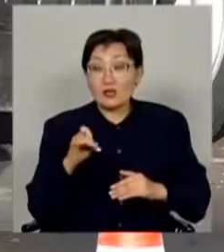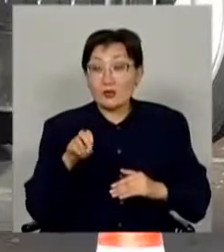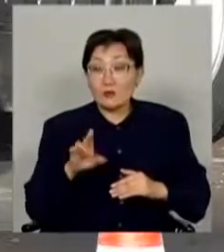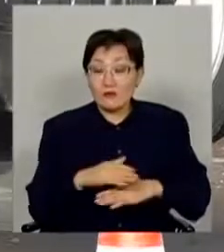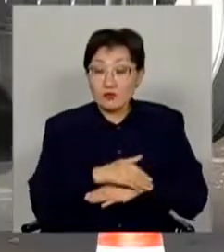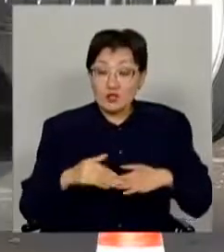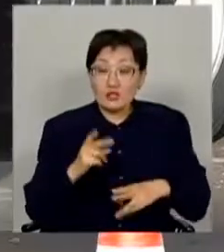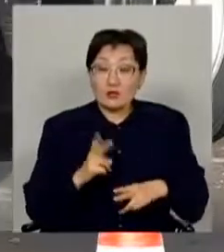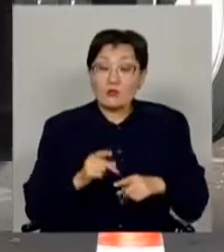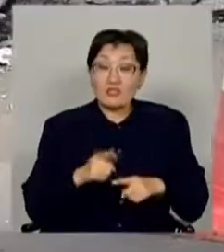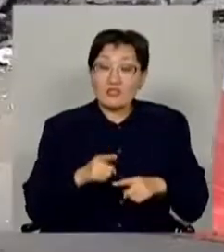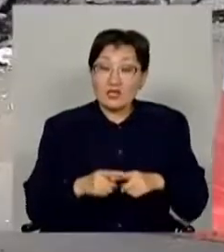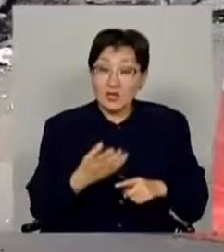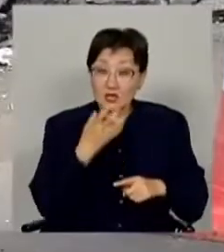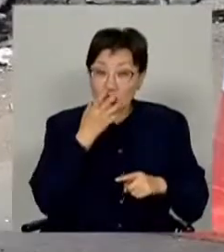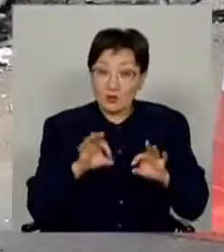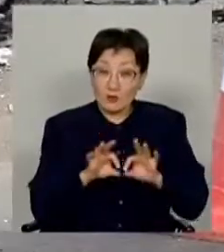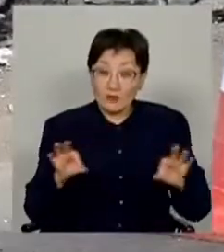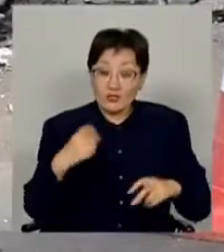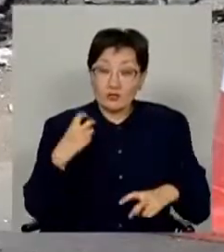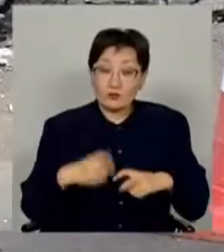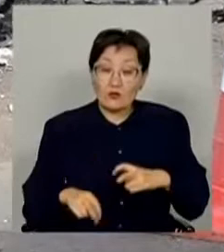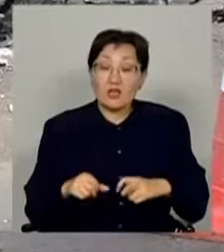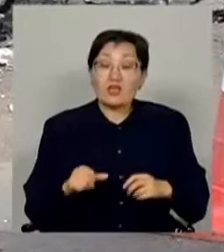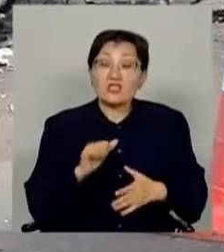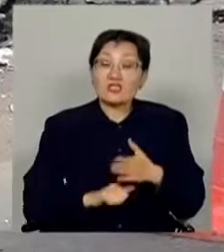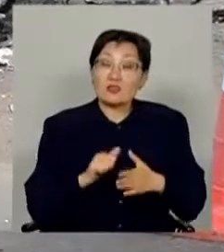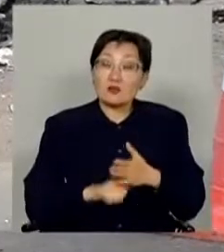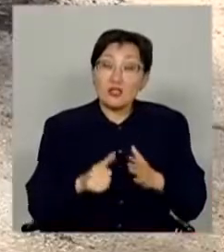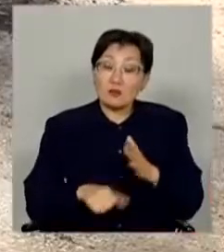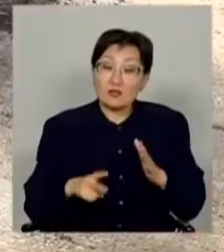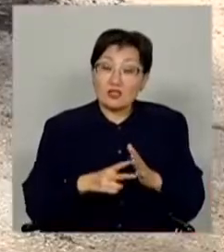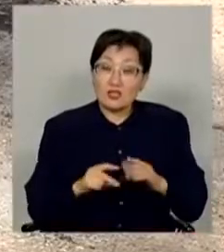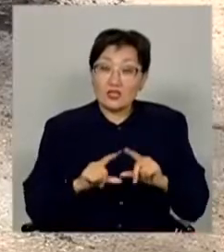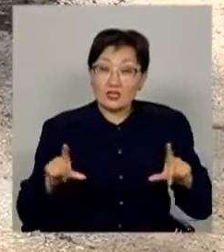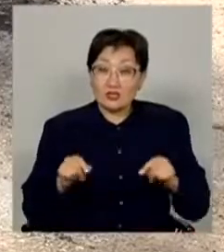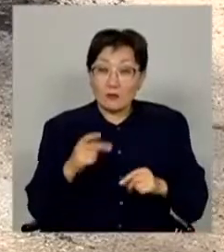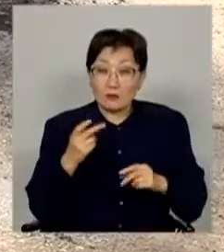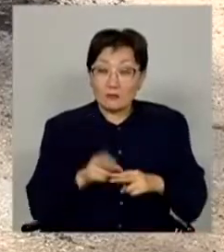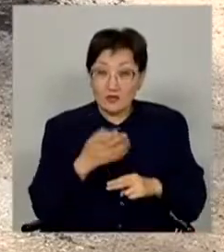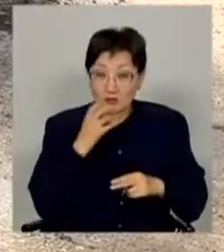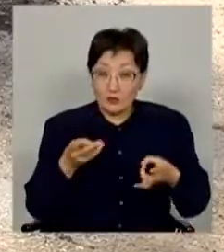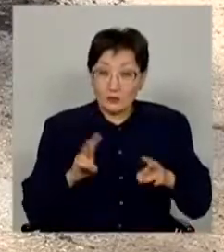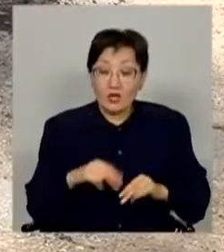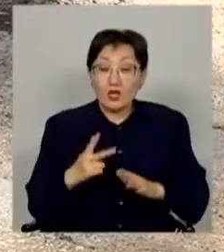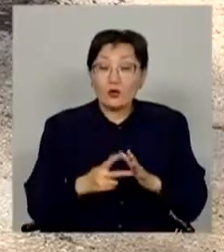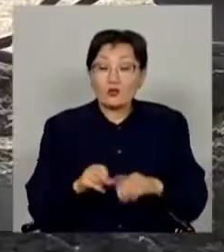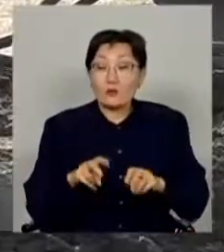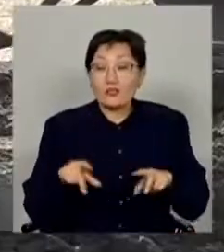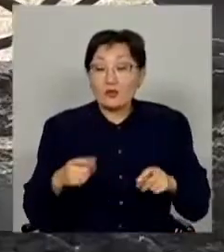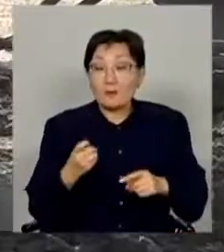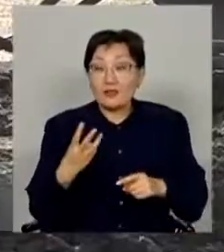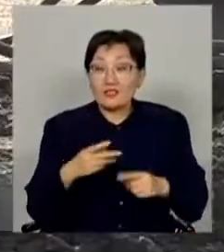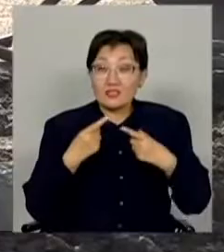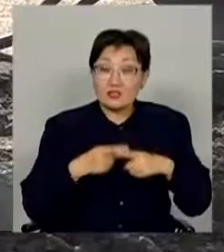көшелерінің қиылысында жылу магистралі жарылып, салдарынан 67 нысан жылусыз қалған. Апат болған аймақ 18 маман мен